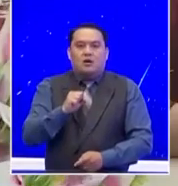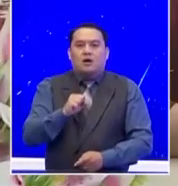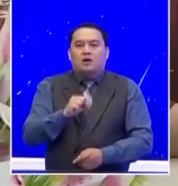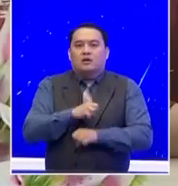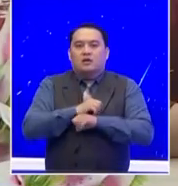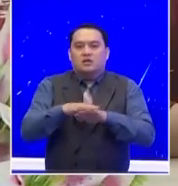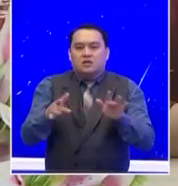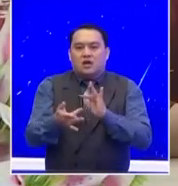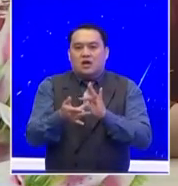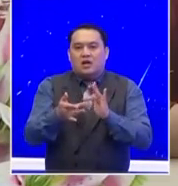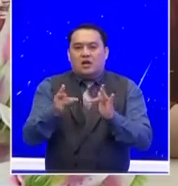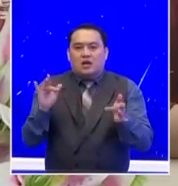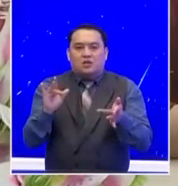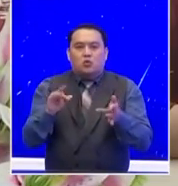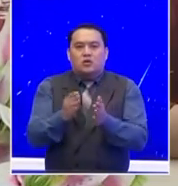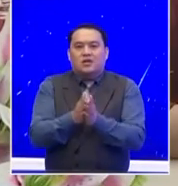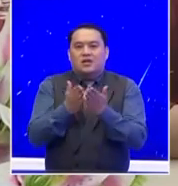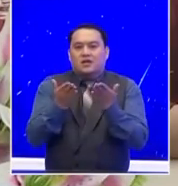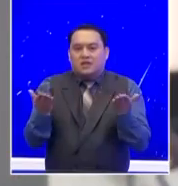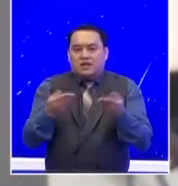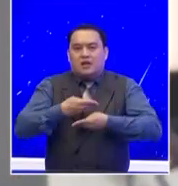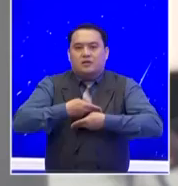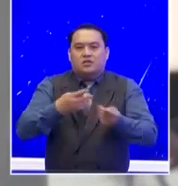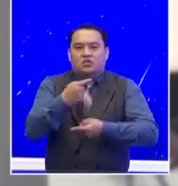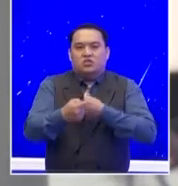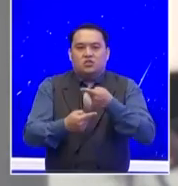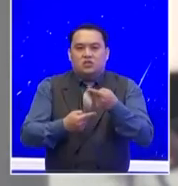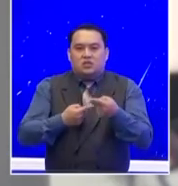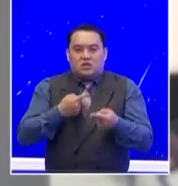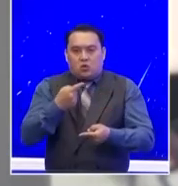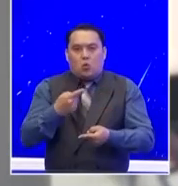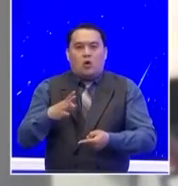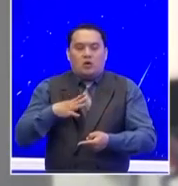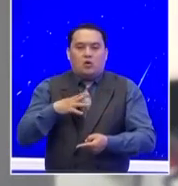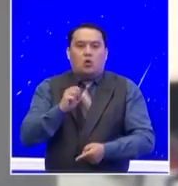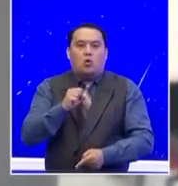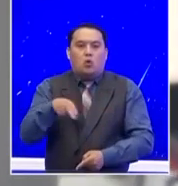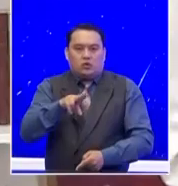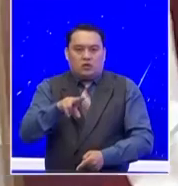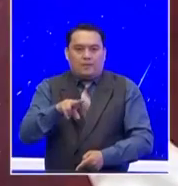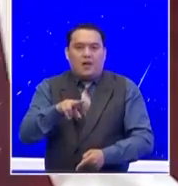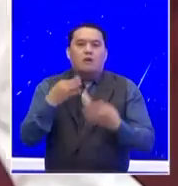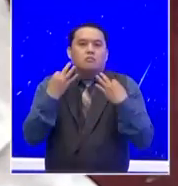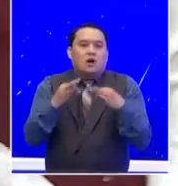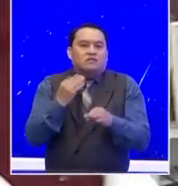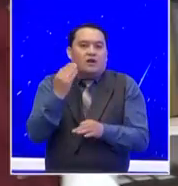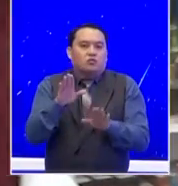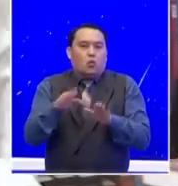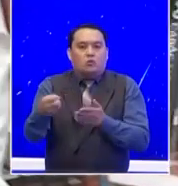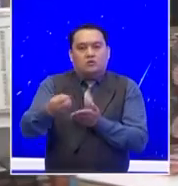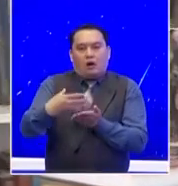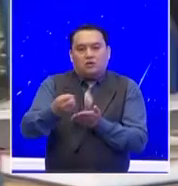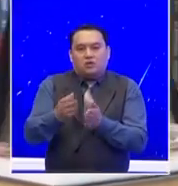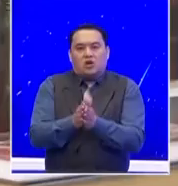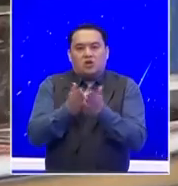Сейфуллина распространяет электронные книги своим читателям через технологию кодирования QR-код. Он позволяет не только скачать книгу